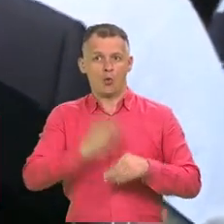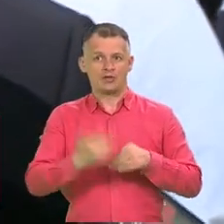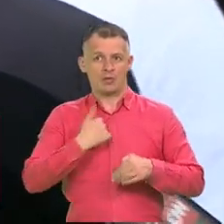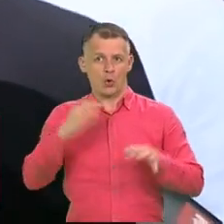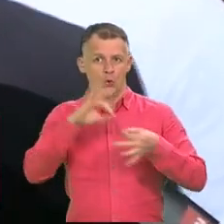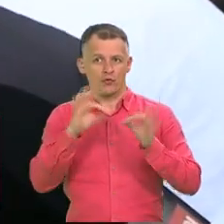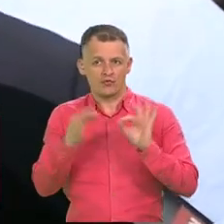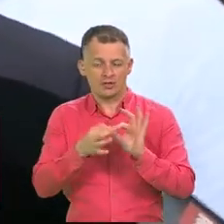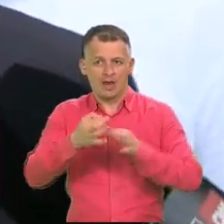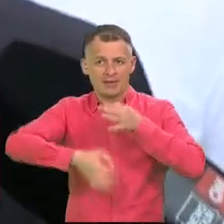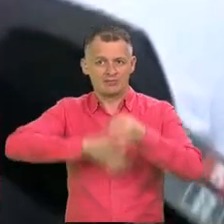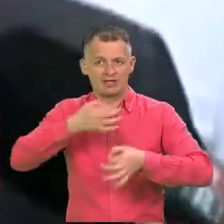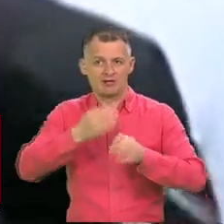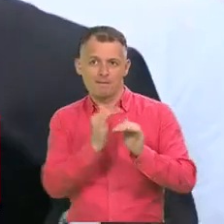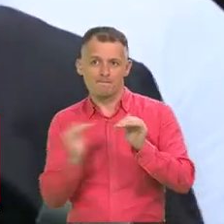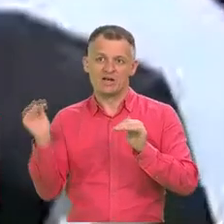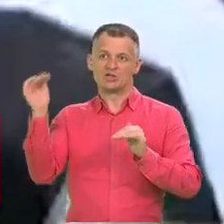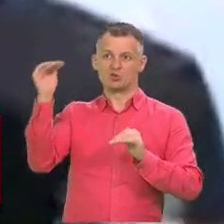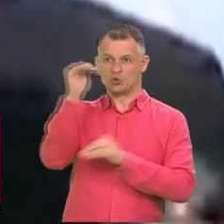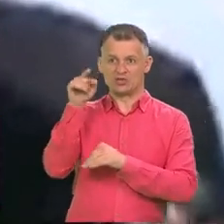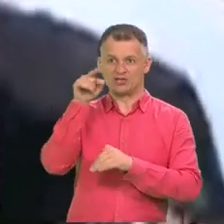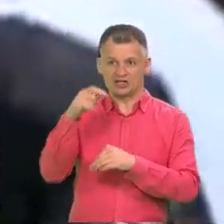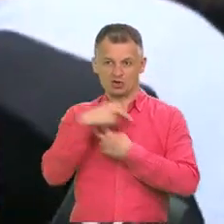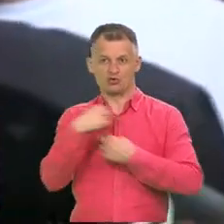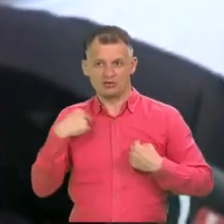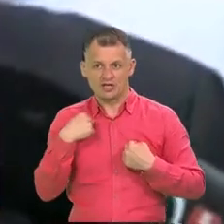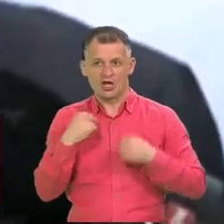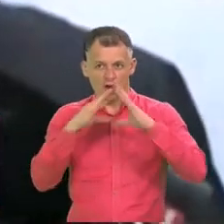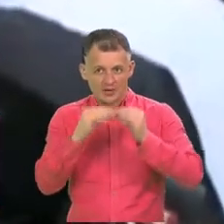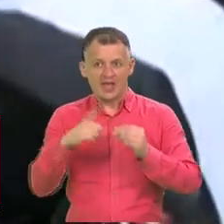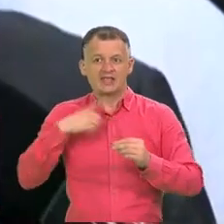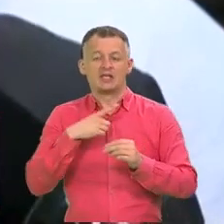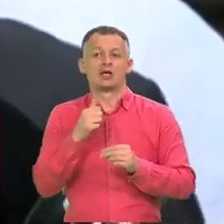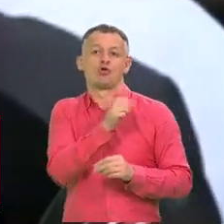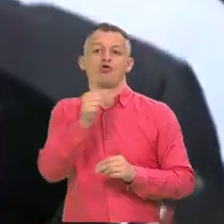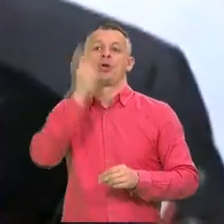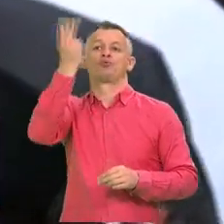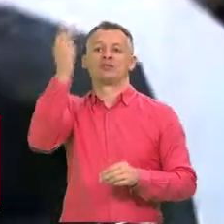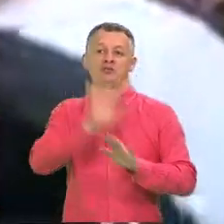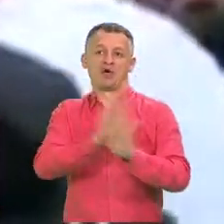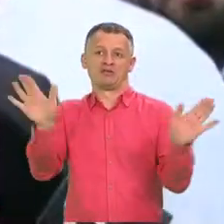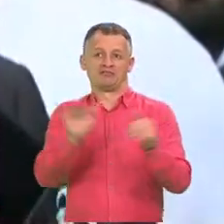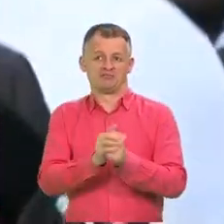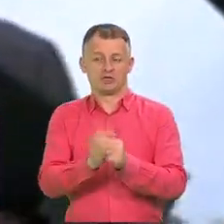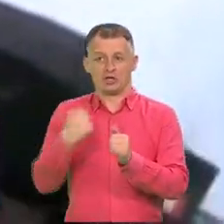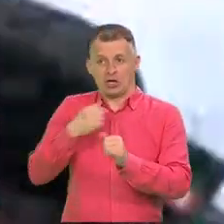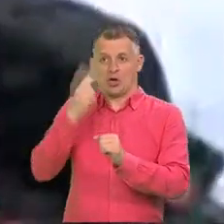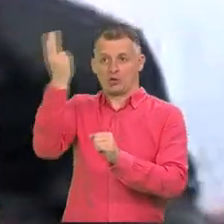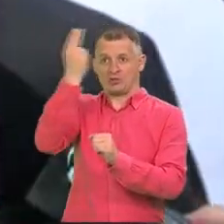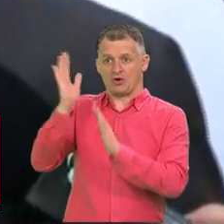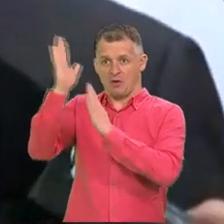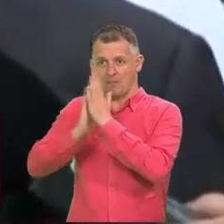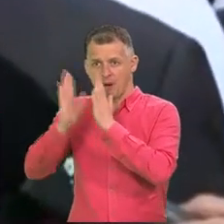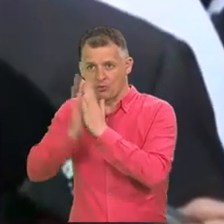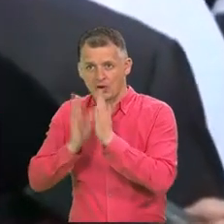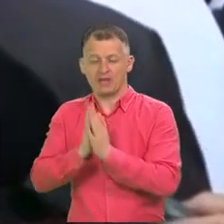că mai sus de această treaptă a justiției din România există decât Dumnezeu. La Dumnezeu eu m-am rugat.